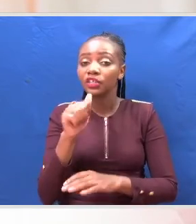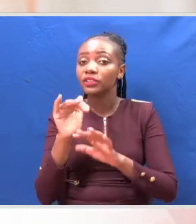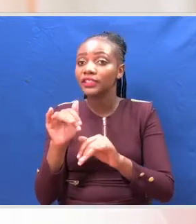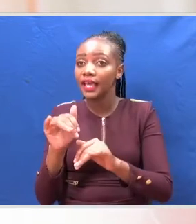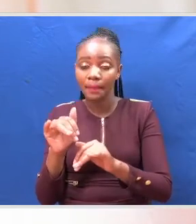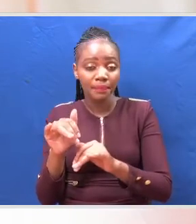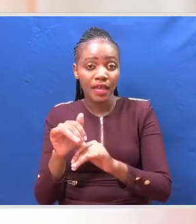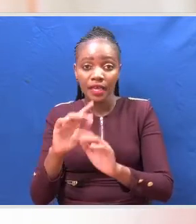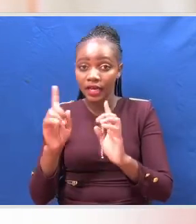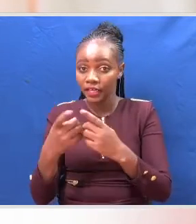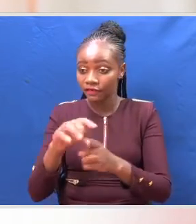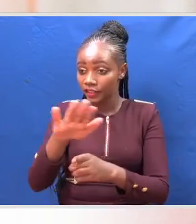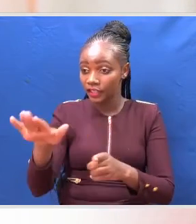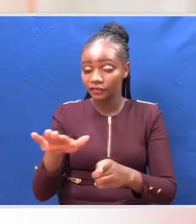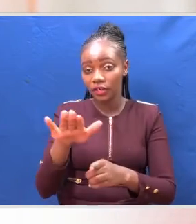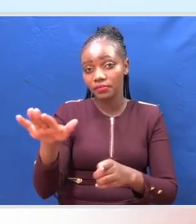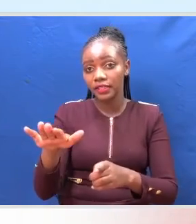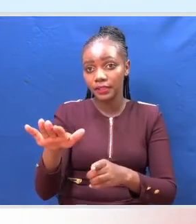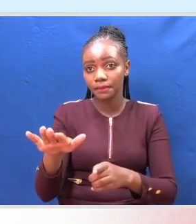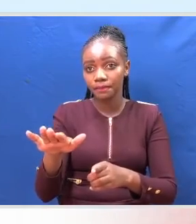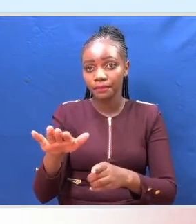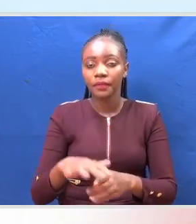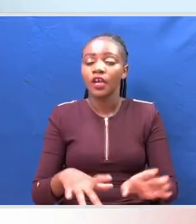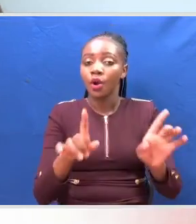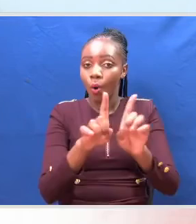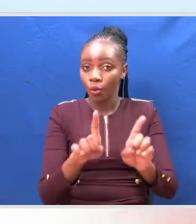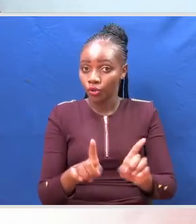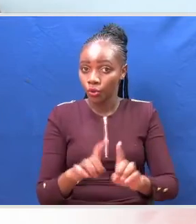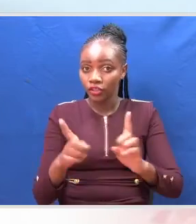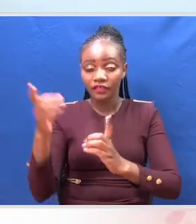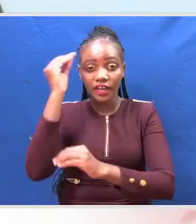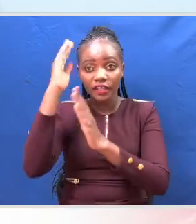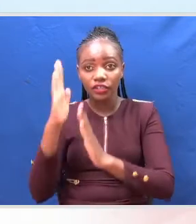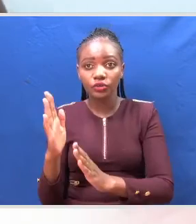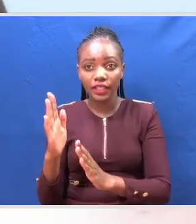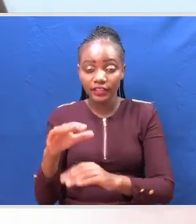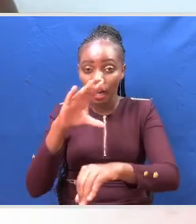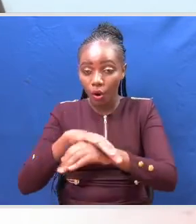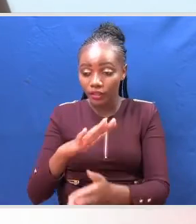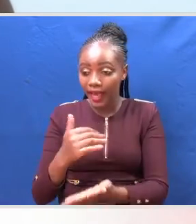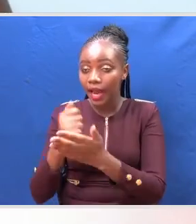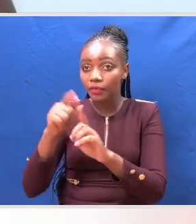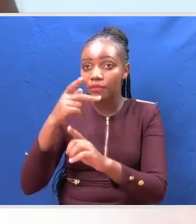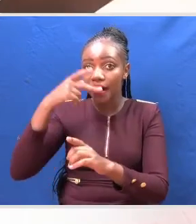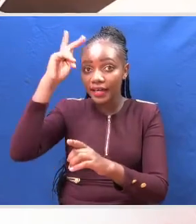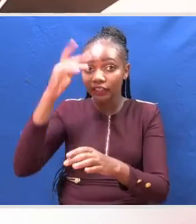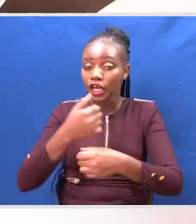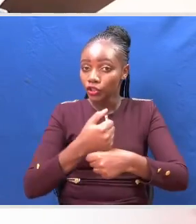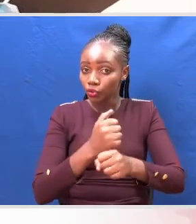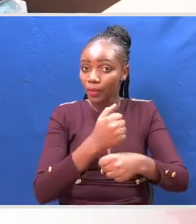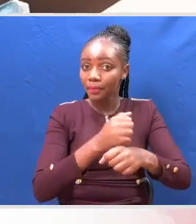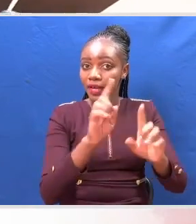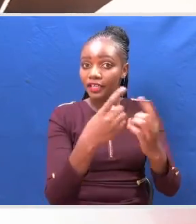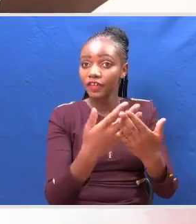different from their normal day-to-day classes. Baadhi ya wanafunzi hawa walisaidiwa na wazazi wao kutengeneza baadhi ya